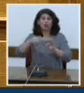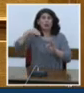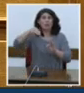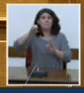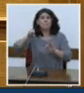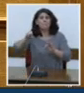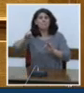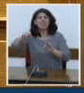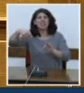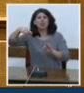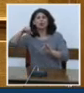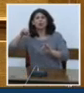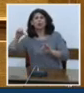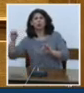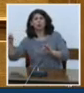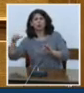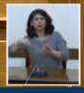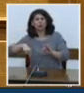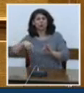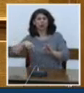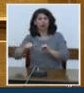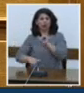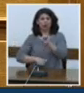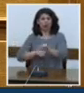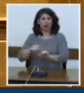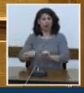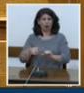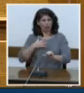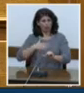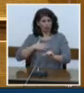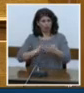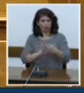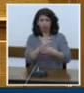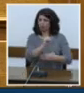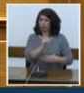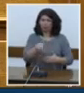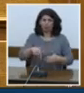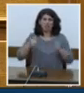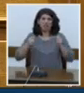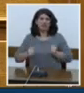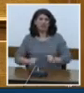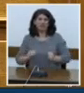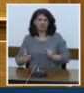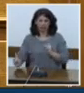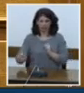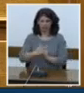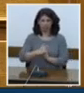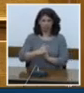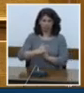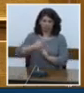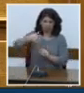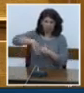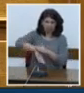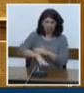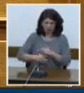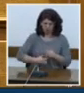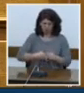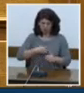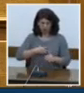χειραφέτησης. Η στάση τους όμως σήμερα την εγκλωβίζει στα υπόγεια των φημών και των